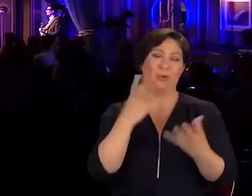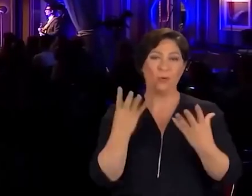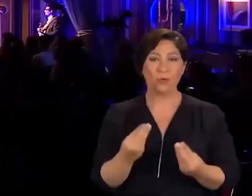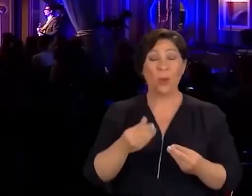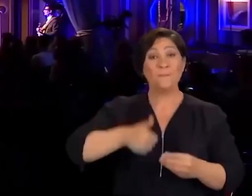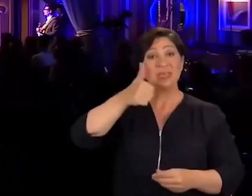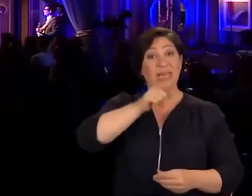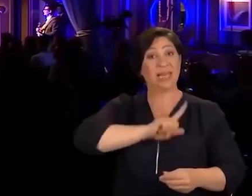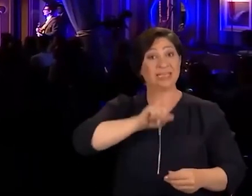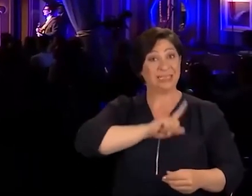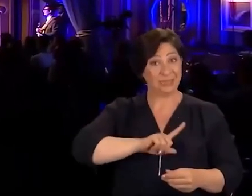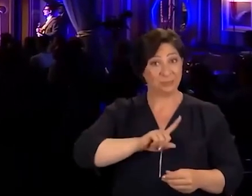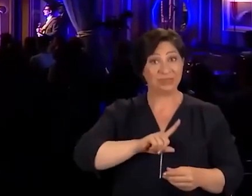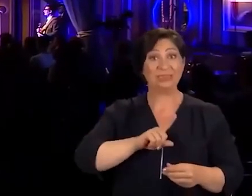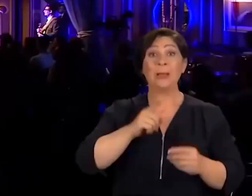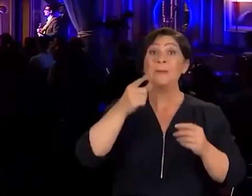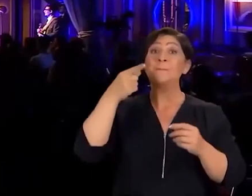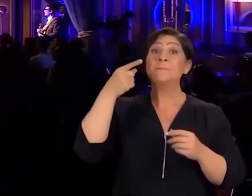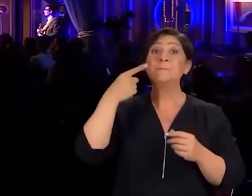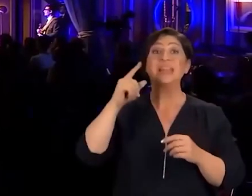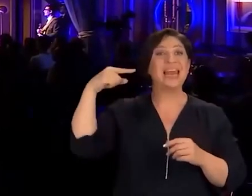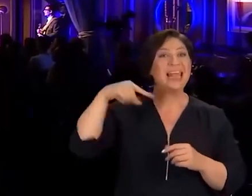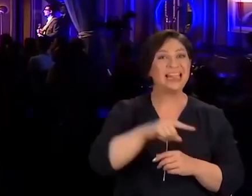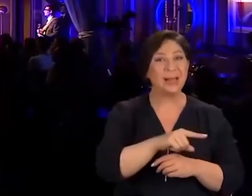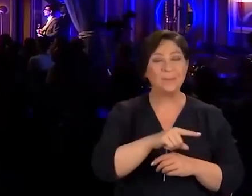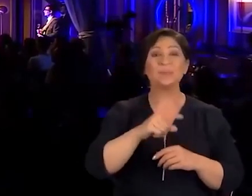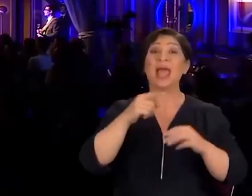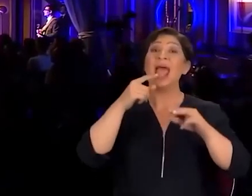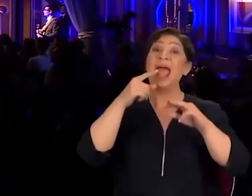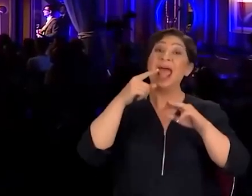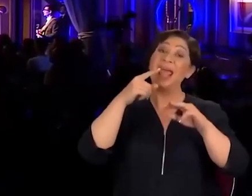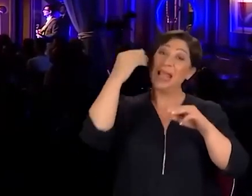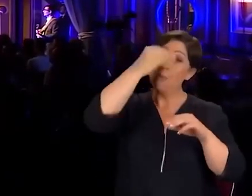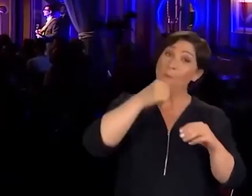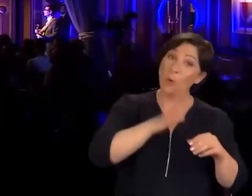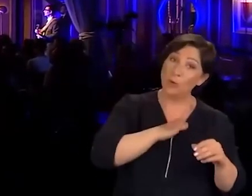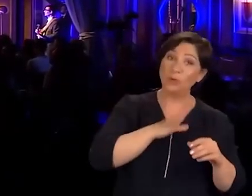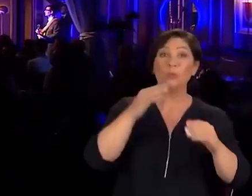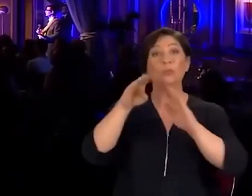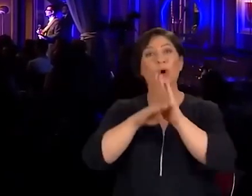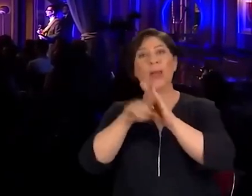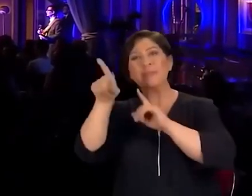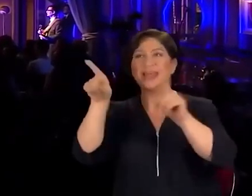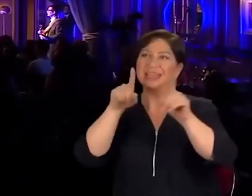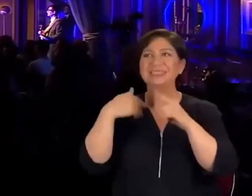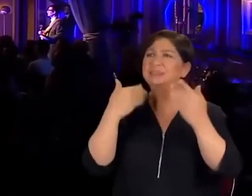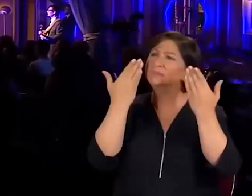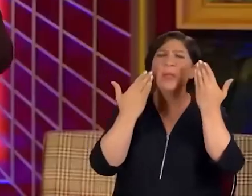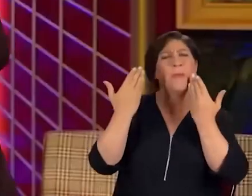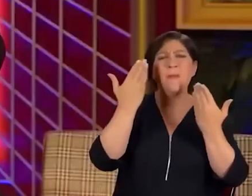ki başkan adaylarımız Sayın Binali Bey'in ve Sayın Ekrem Bey'in diğer yer aldığı programları